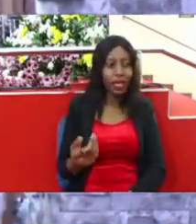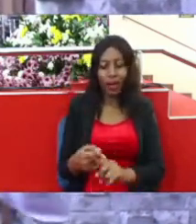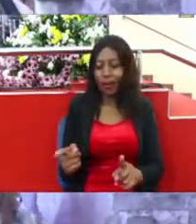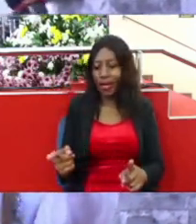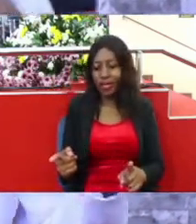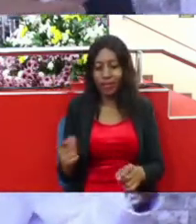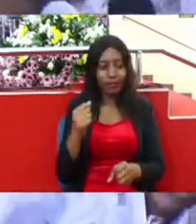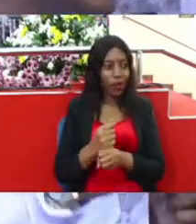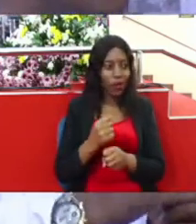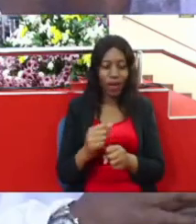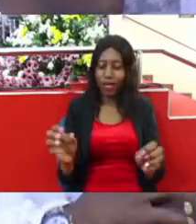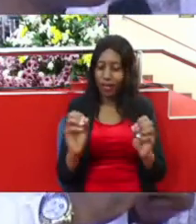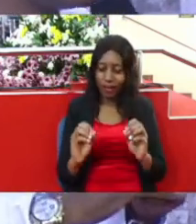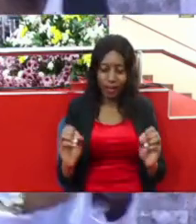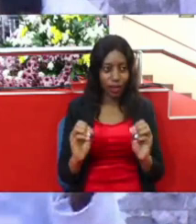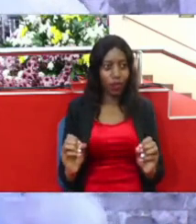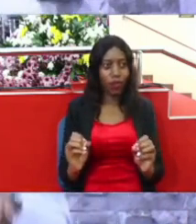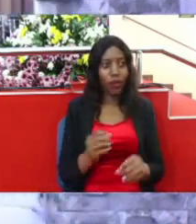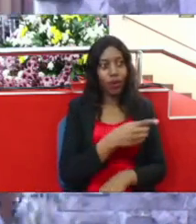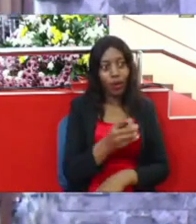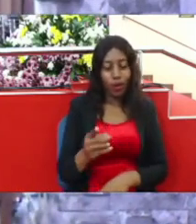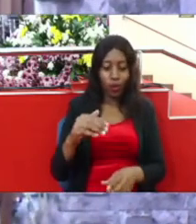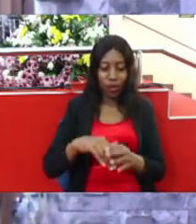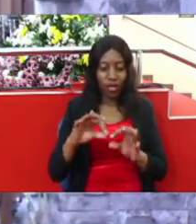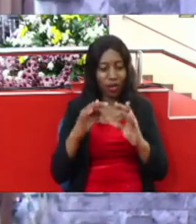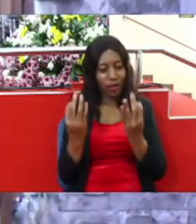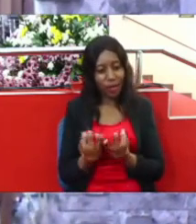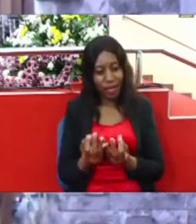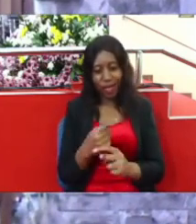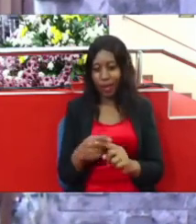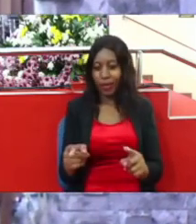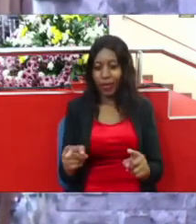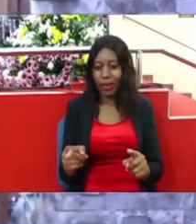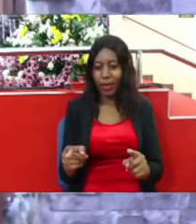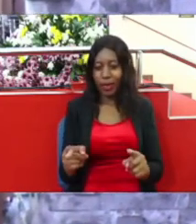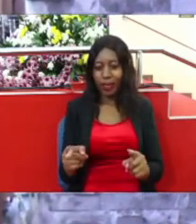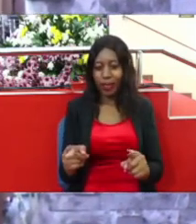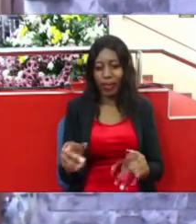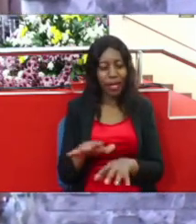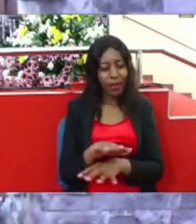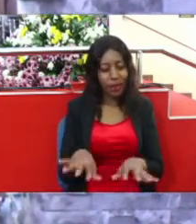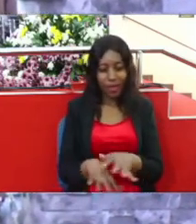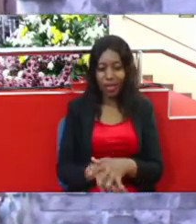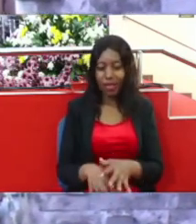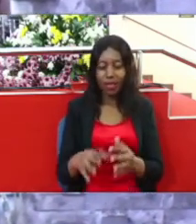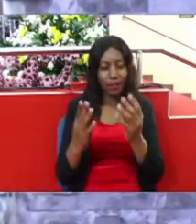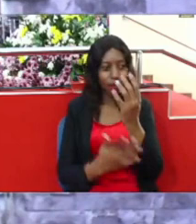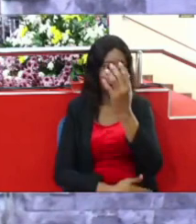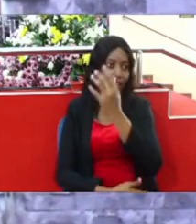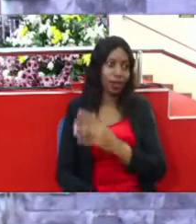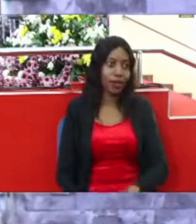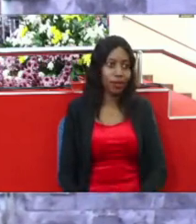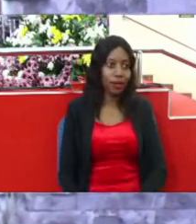lakini haiendelei vizuri. You are in a family but things are not working. Uko katika familia na mambo hayafanyi vizuri. There is a sovereign God who is able to